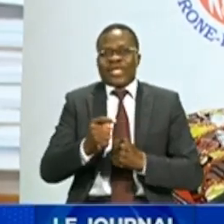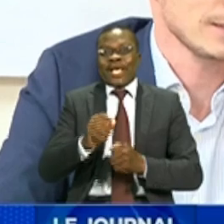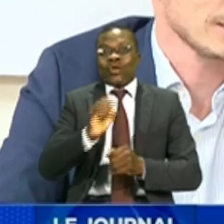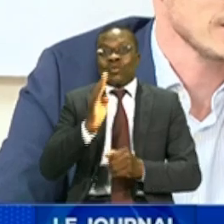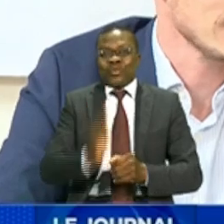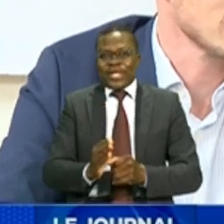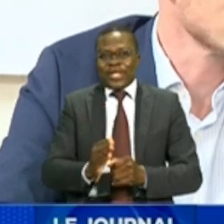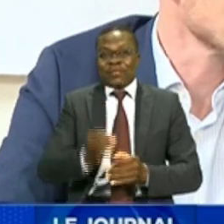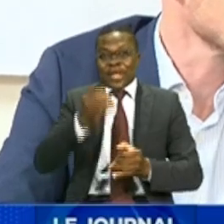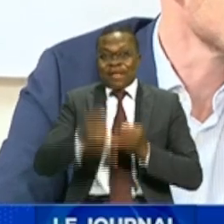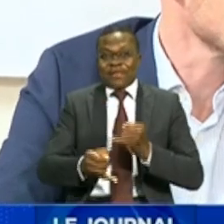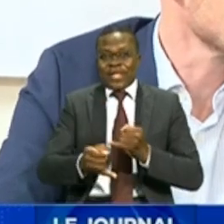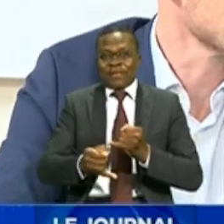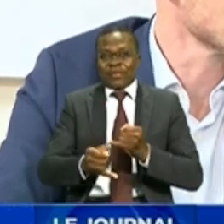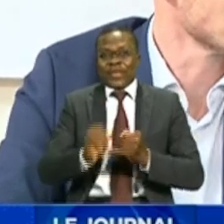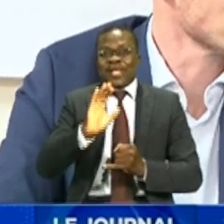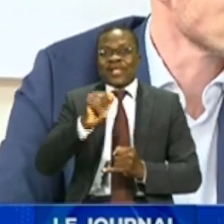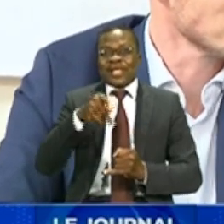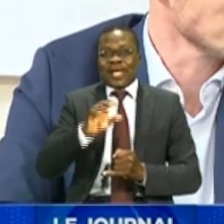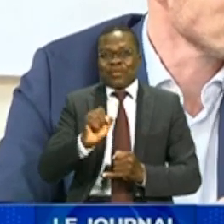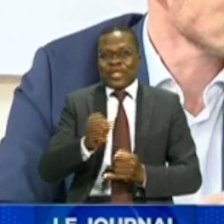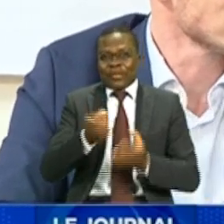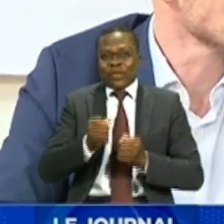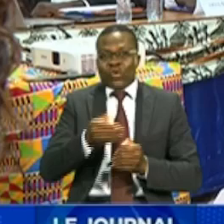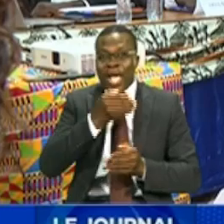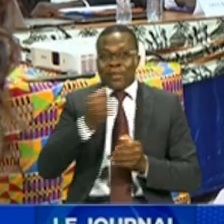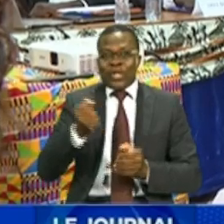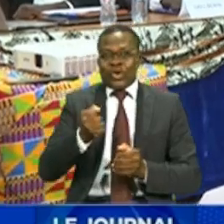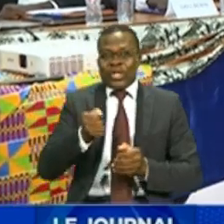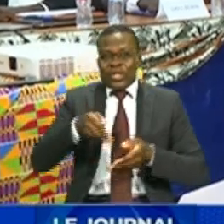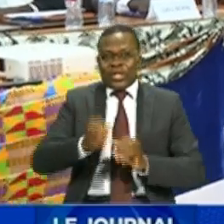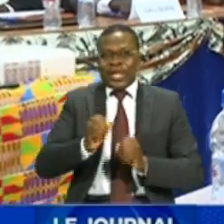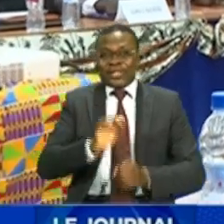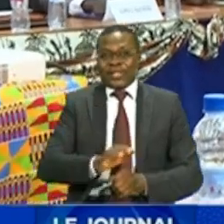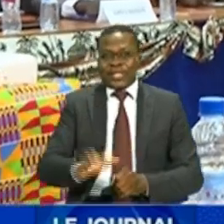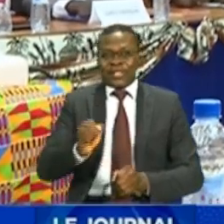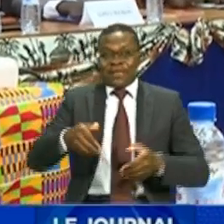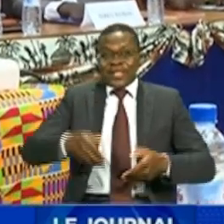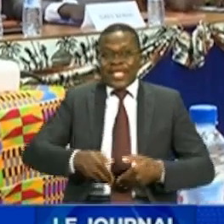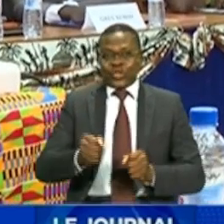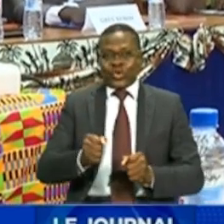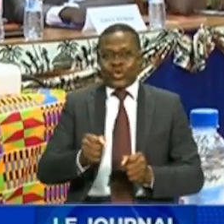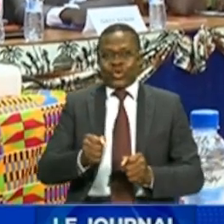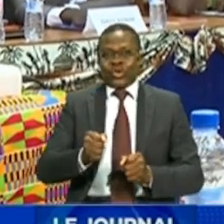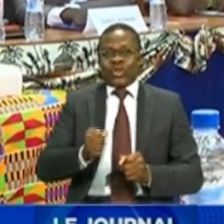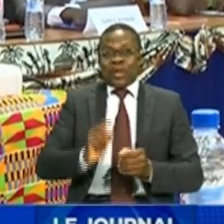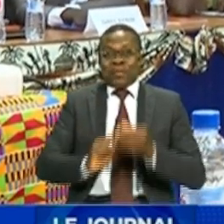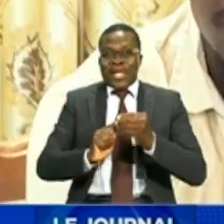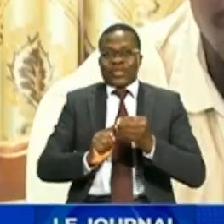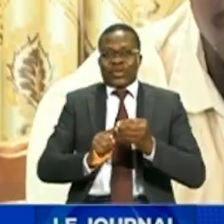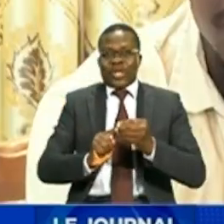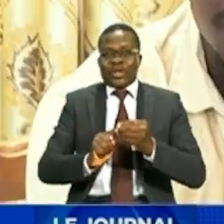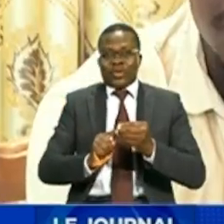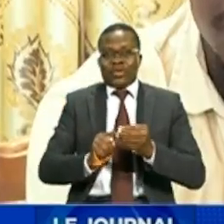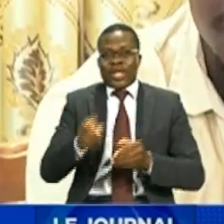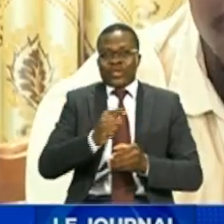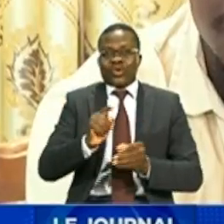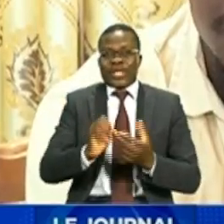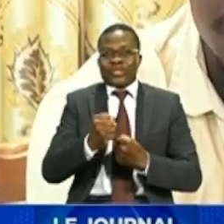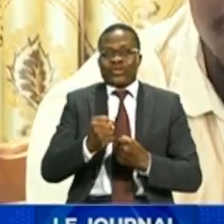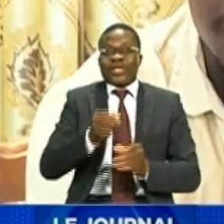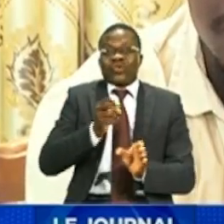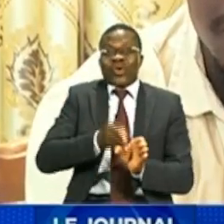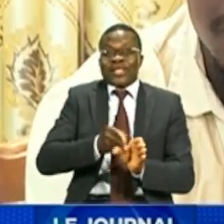Bénin. À terme, CAPI entend améliorer l'accès des enfants et des jeunes, particulièrement ceux en situation